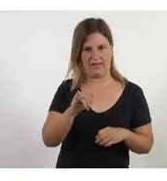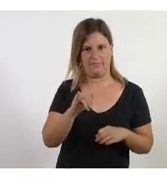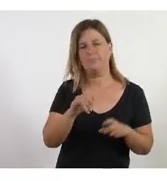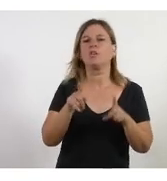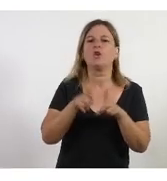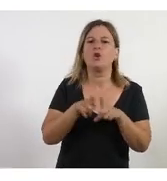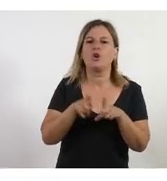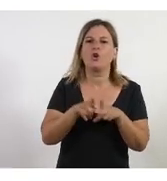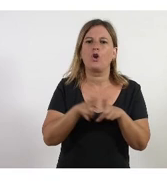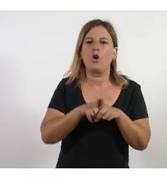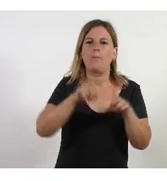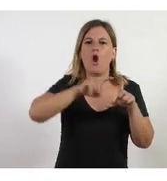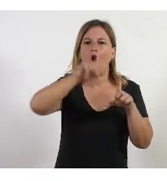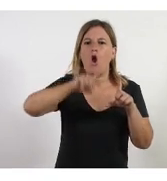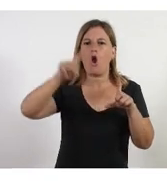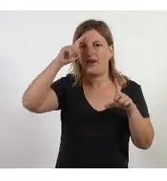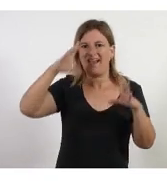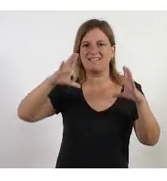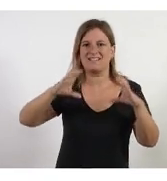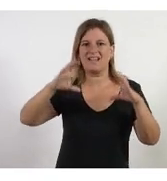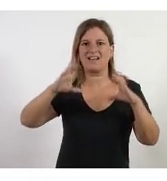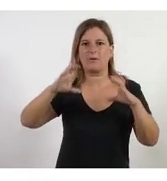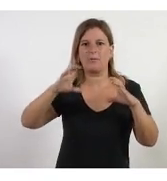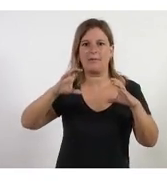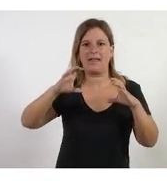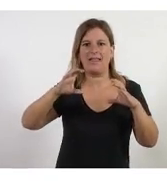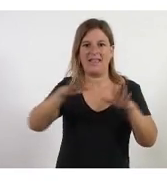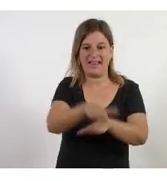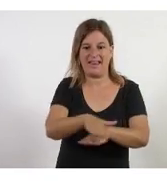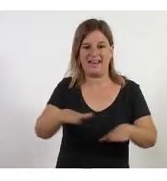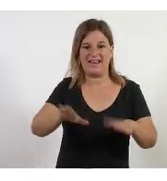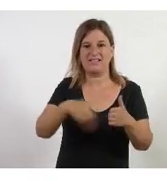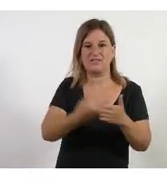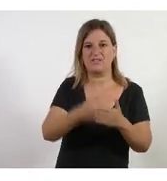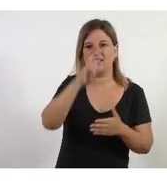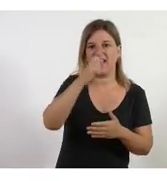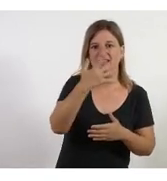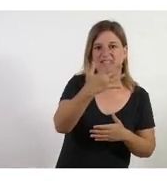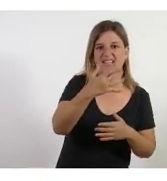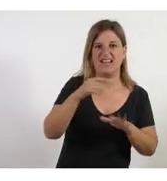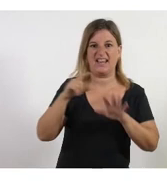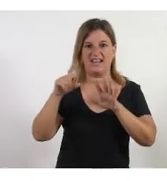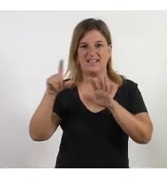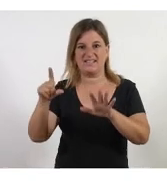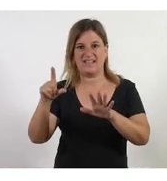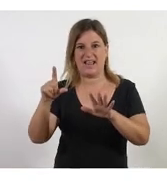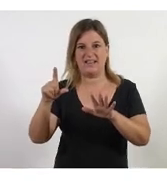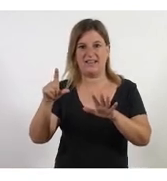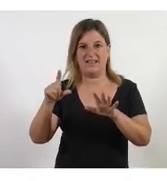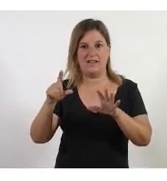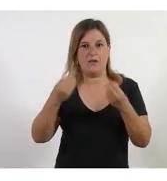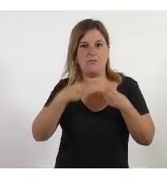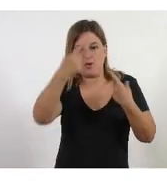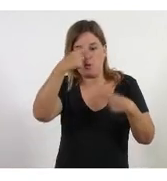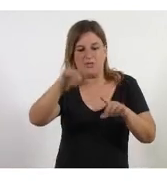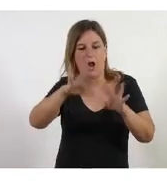és les zones cerebrals que fan funcionar els nanos fins a 5 o 7 anys. Estan amb aquest, que viuen en el seu món, que